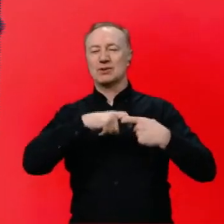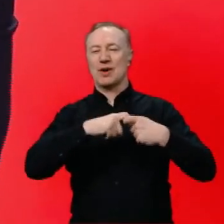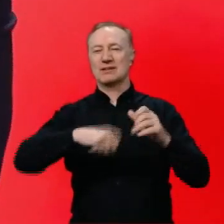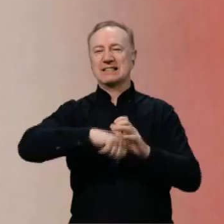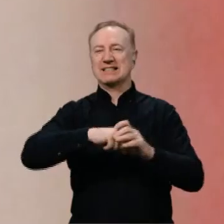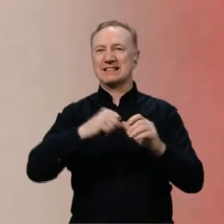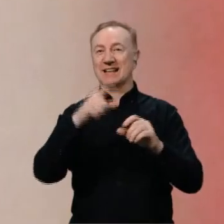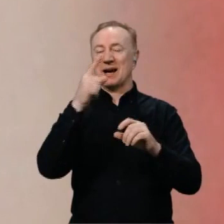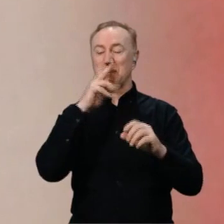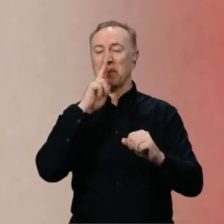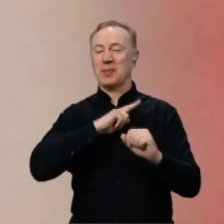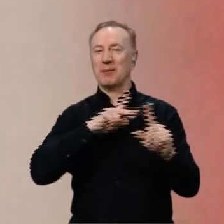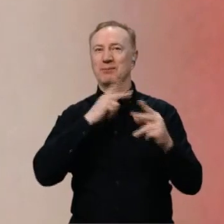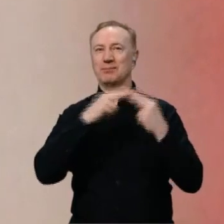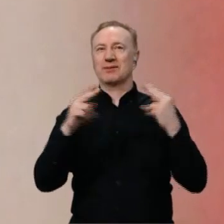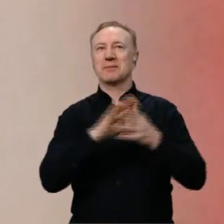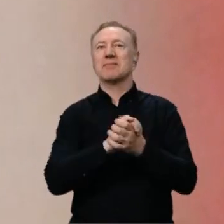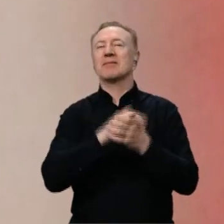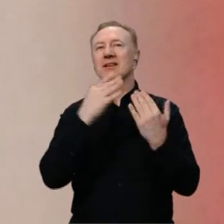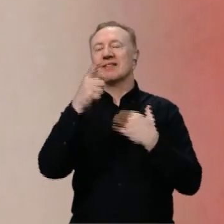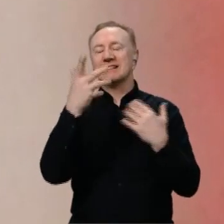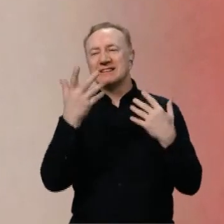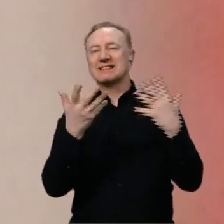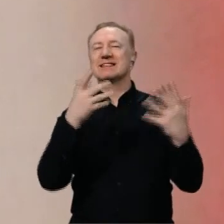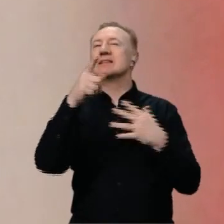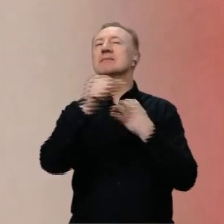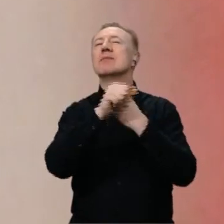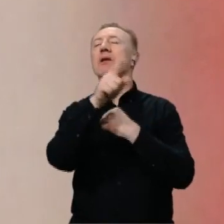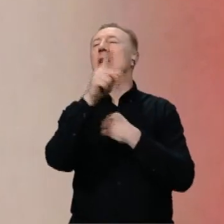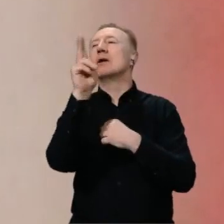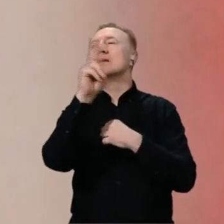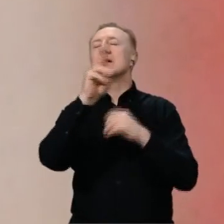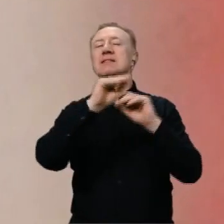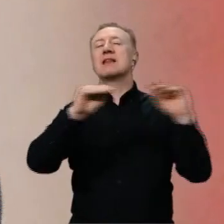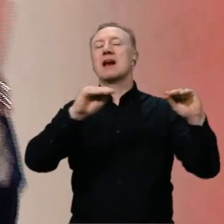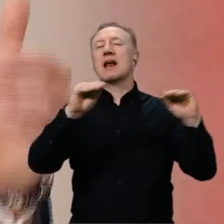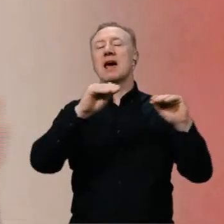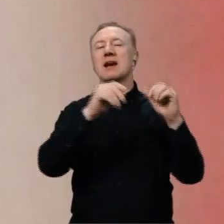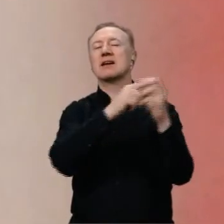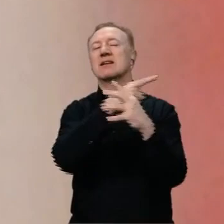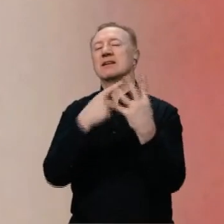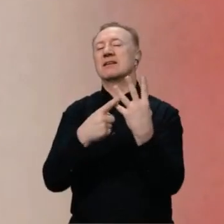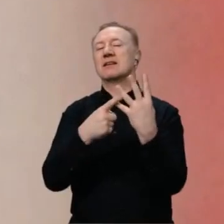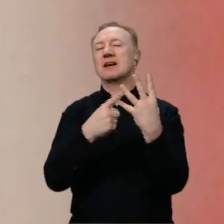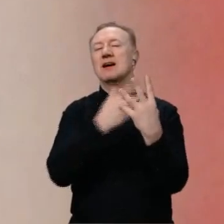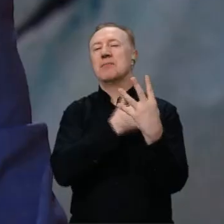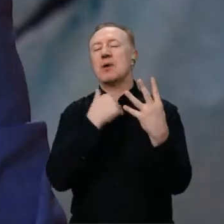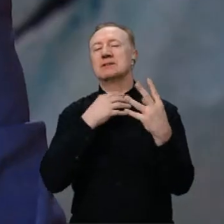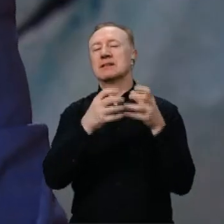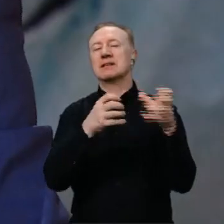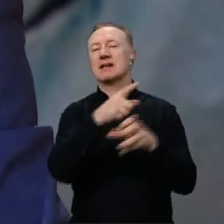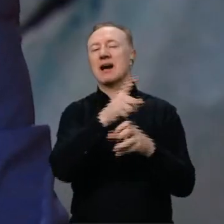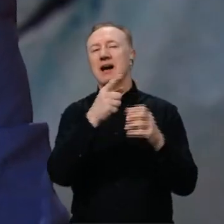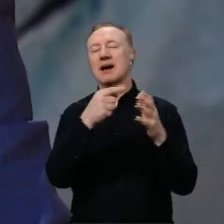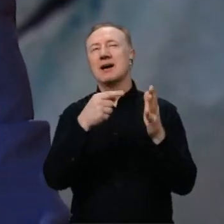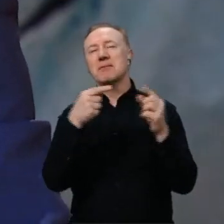pytanie. Który z wymienionych przeze mnie trenerów twoim zdaniem najbardziej pasuje na stanowisko selekcjonera następcy Paulo Souzy?